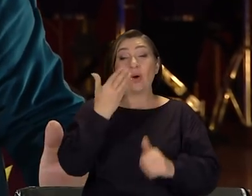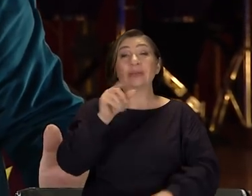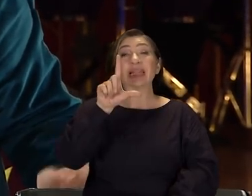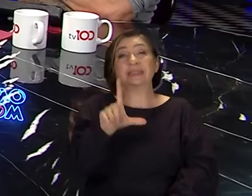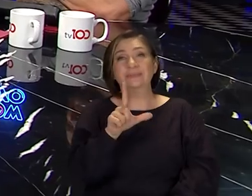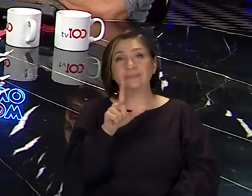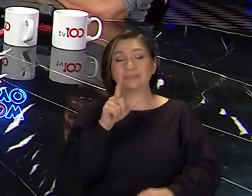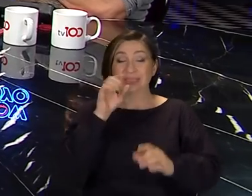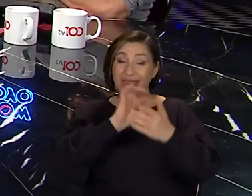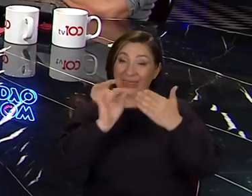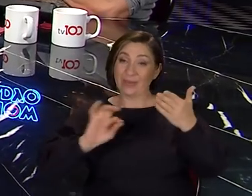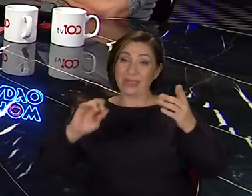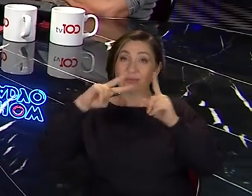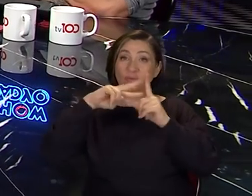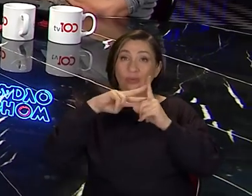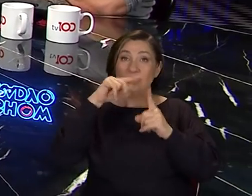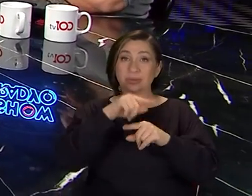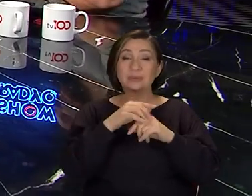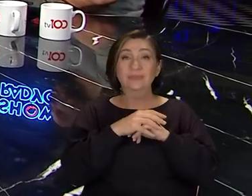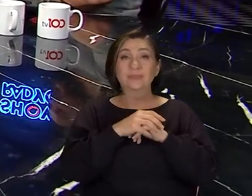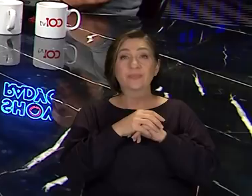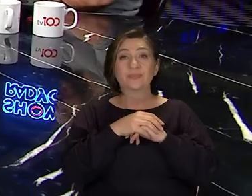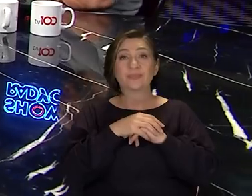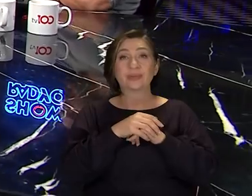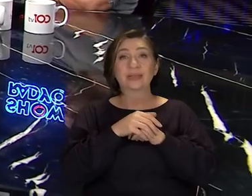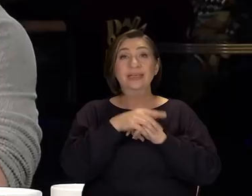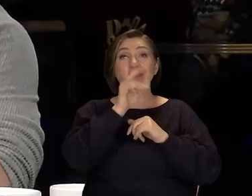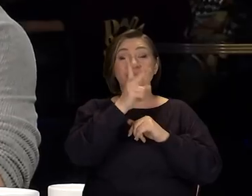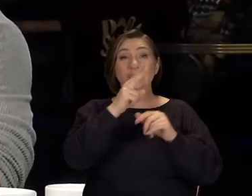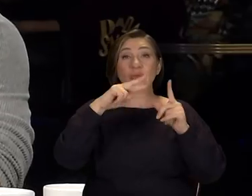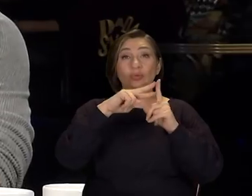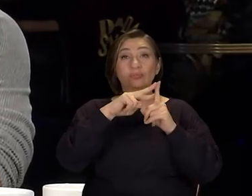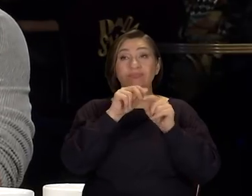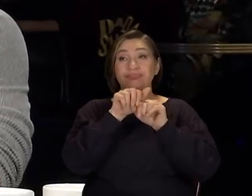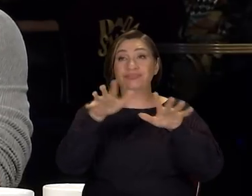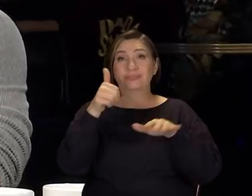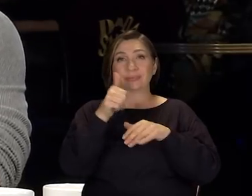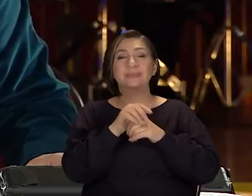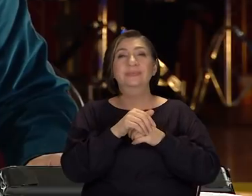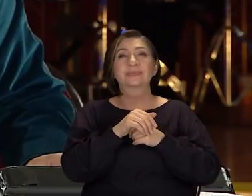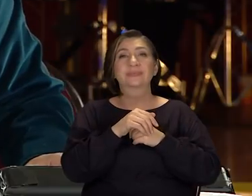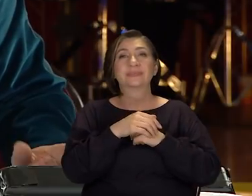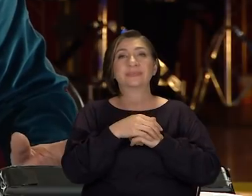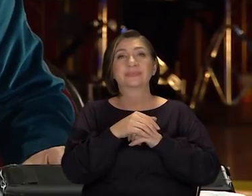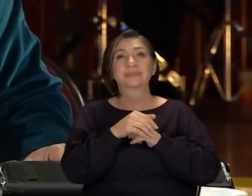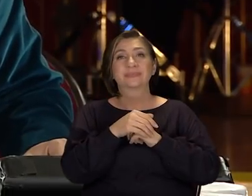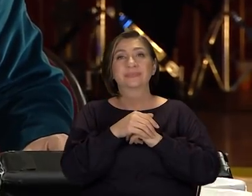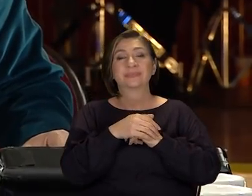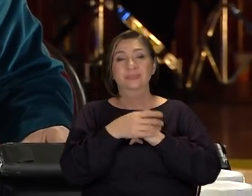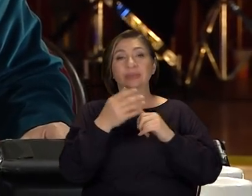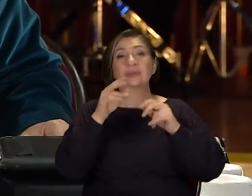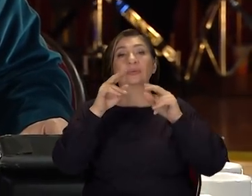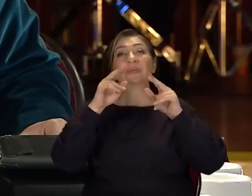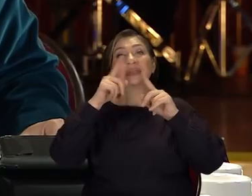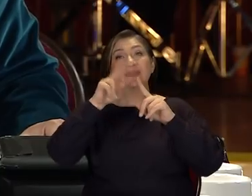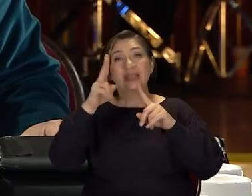yazacağız YouTube'a. Öyle takip edeceğiz. Seninkinde de zaten çok YouTube. Çok iyi bir şey. Evet evet. Evet YouTube'dan da ulusal